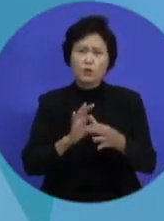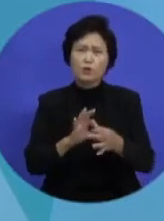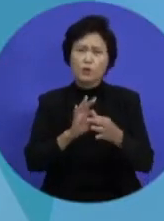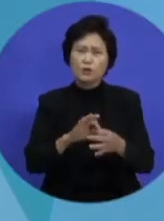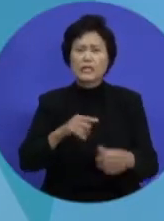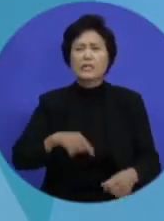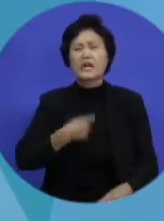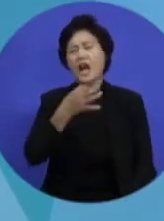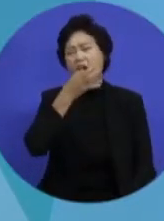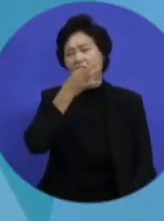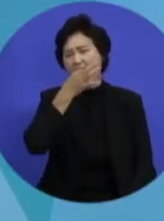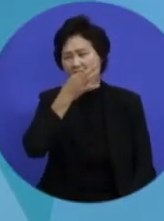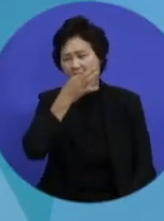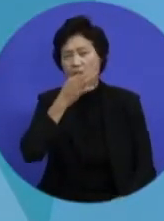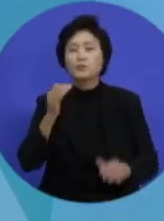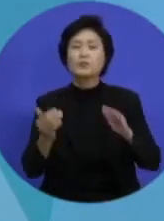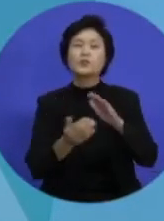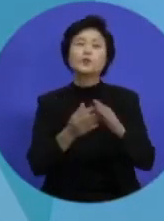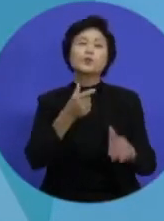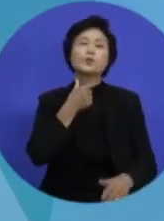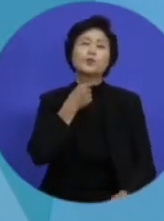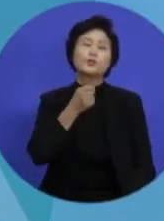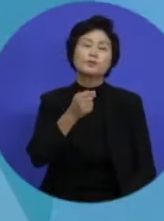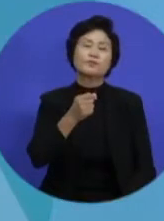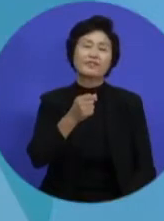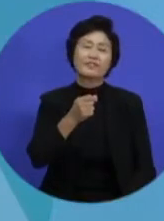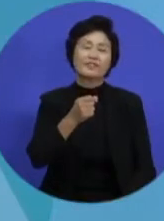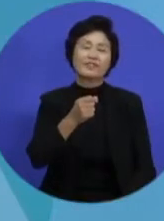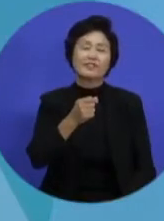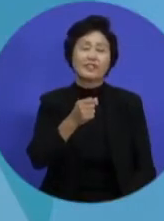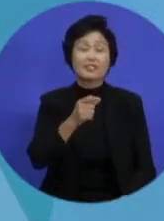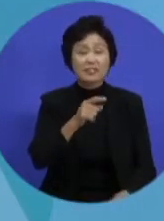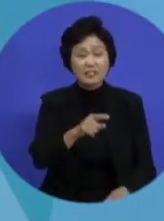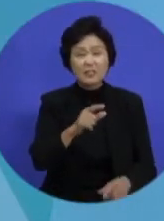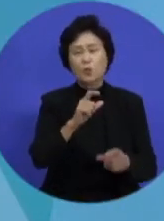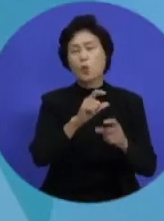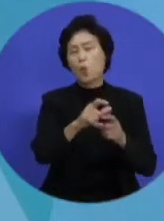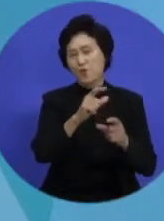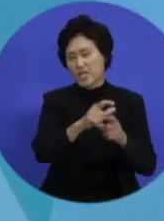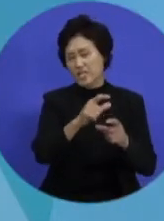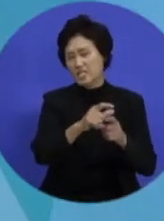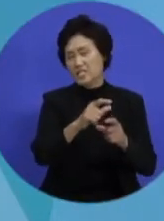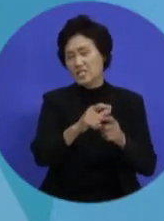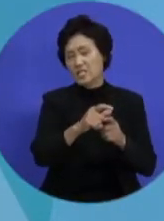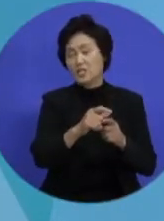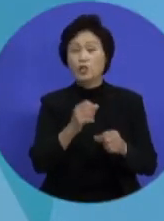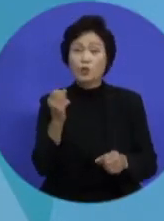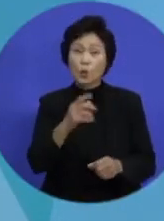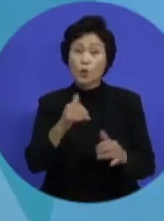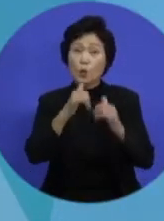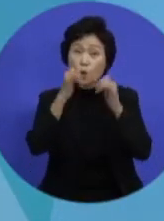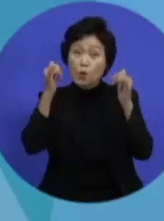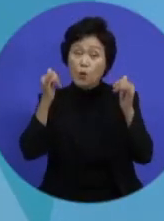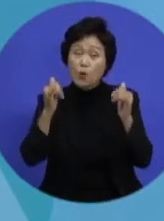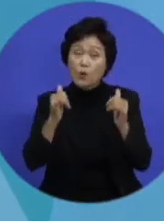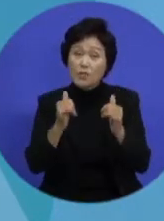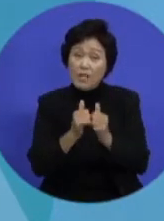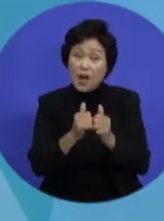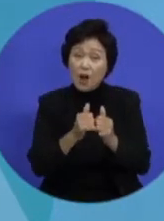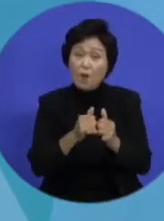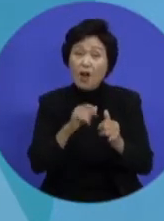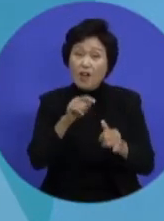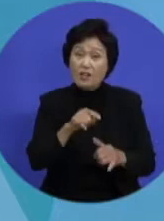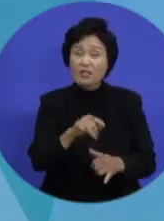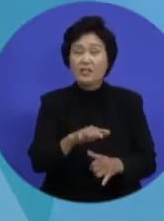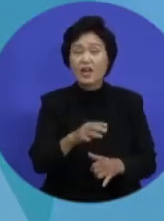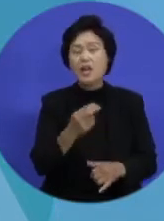욕심을 실현하고 싶은 그런 마음이 있지 않을까 네. 그런 고민을 또 해보고요. 또 우리 사회가 가지고 있는 일에 정말 생명